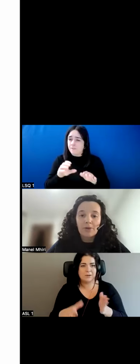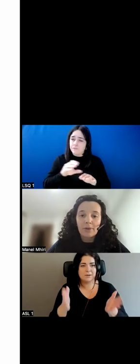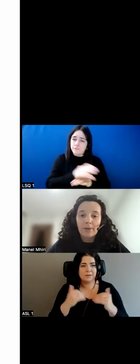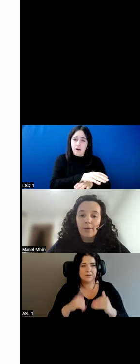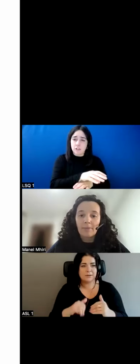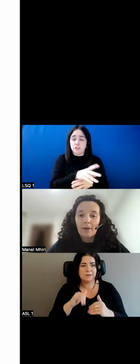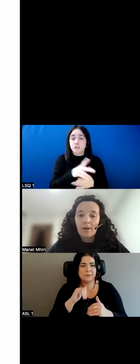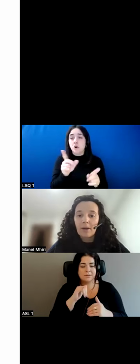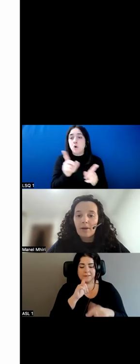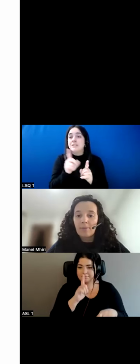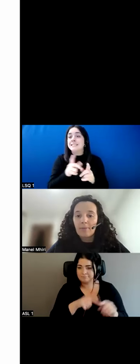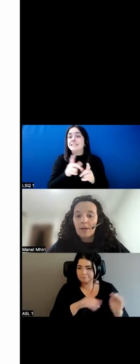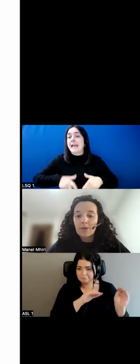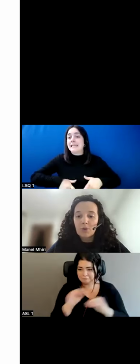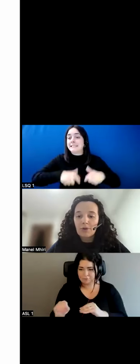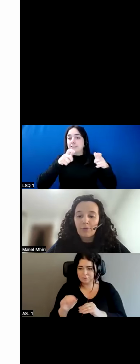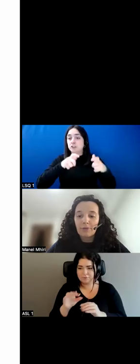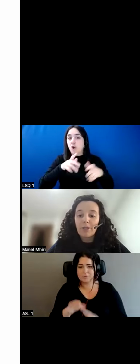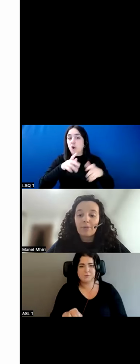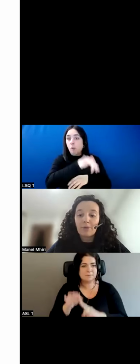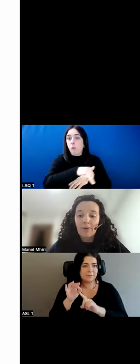dans les institutions,